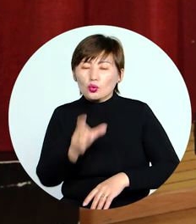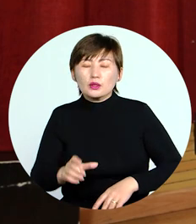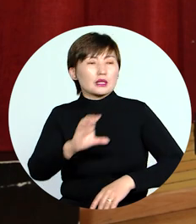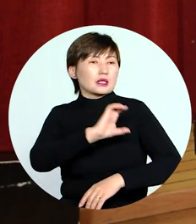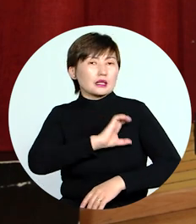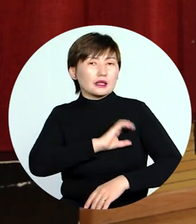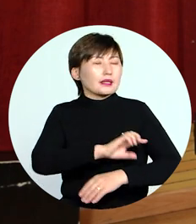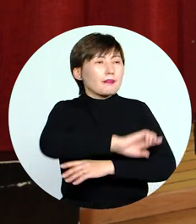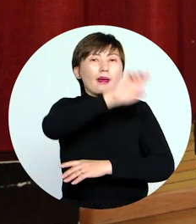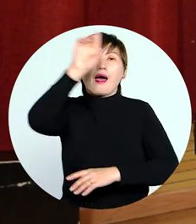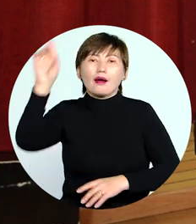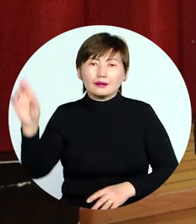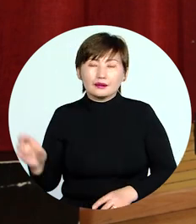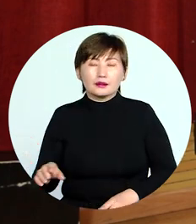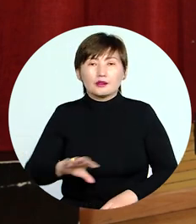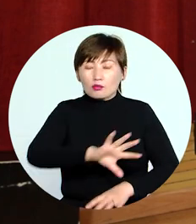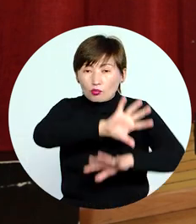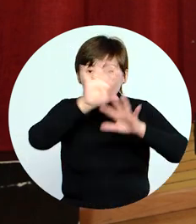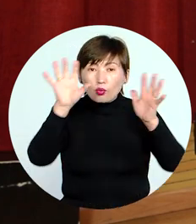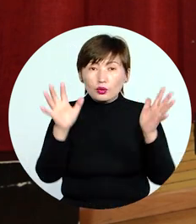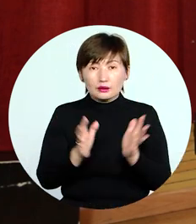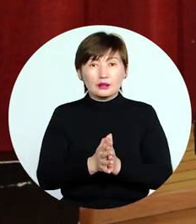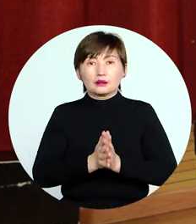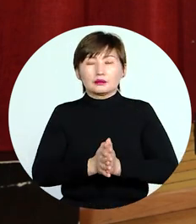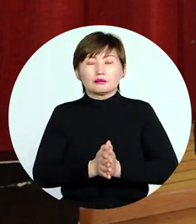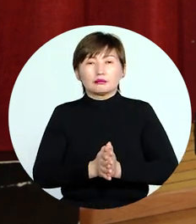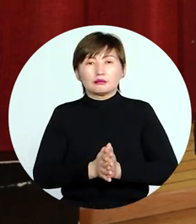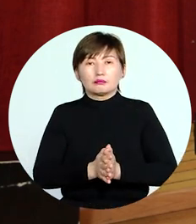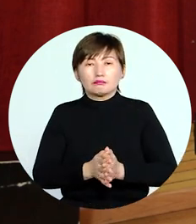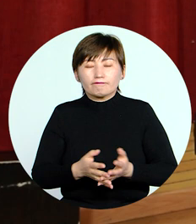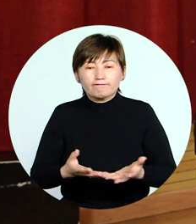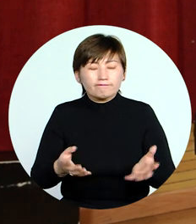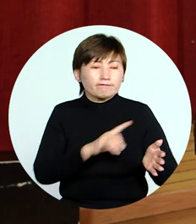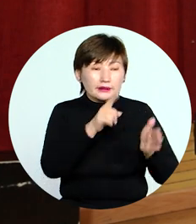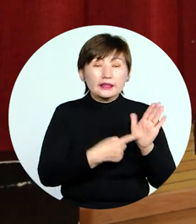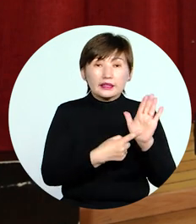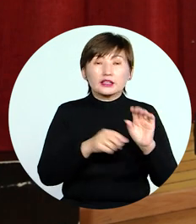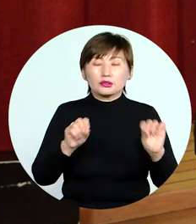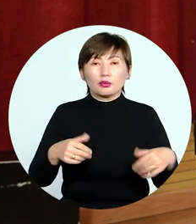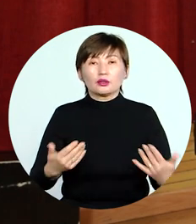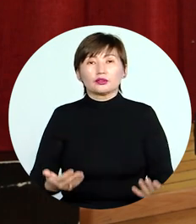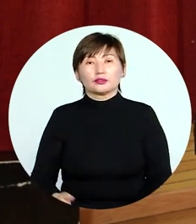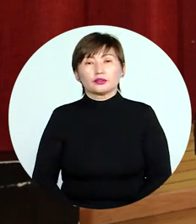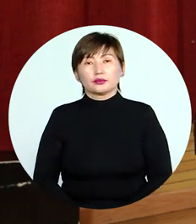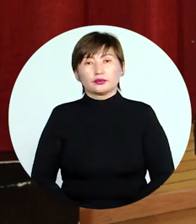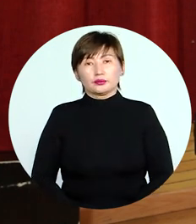байгалийн, үзэгдлийн одоо юу гэдгийг янз янзын одоо тэр одоо дүр төрхлийг илэрхийлж байна.